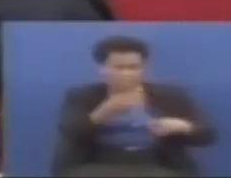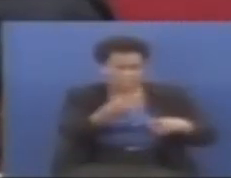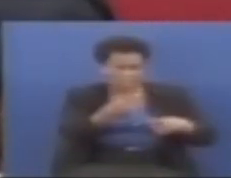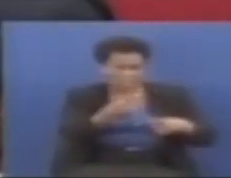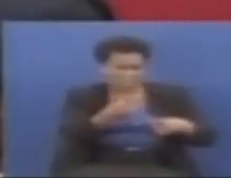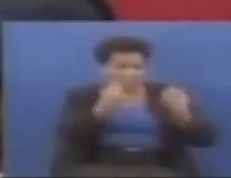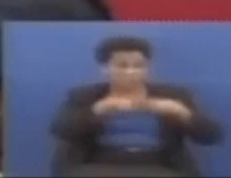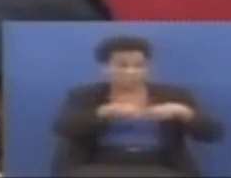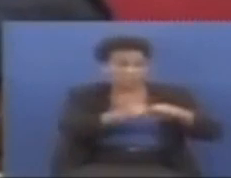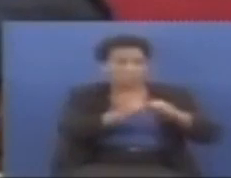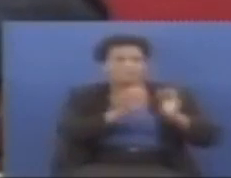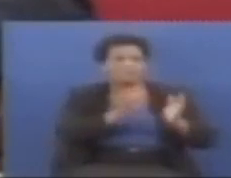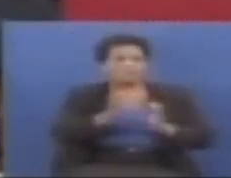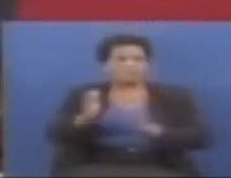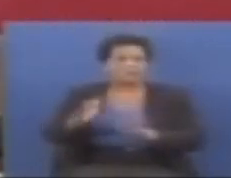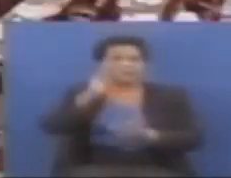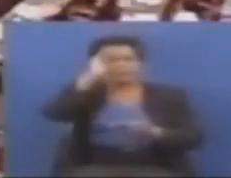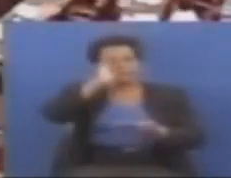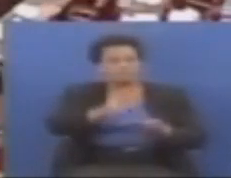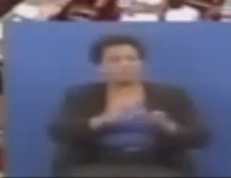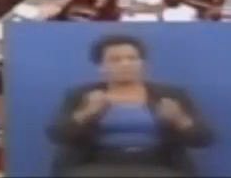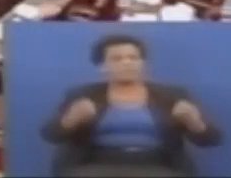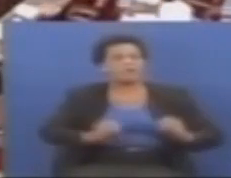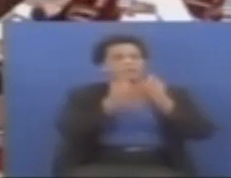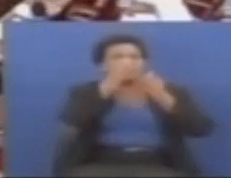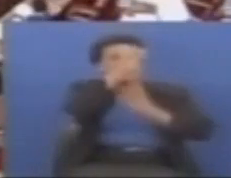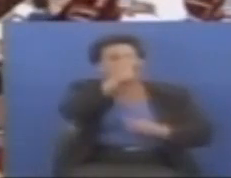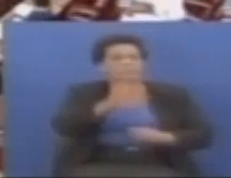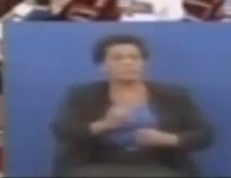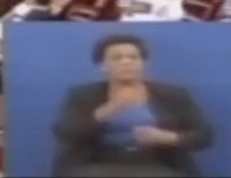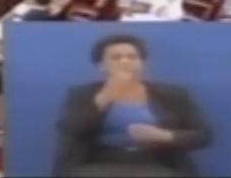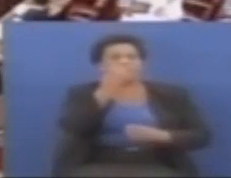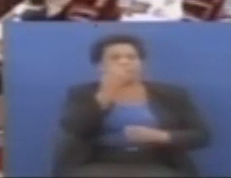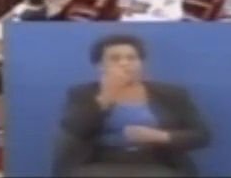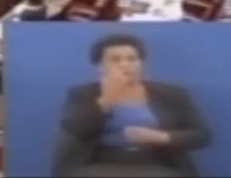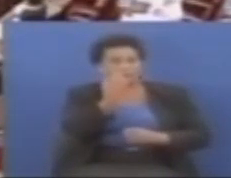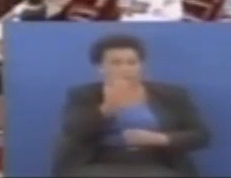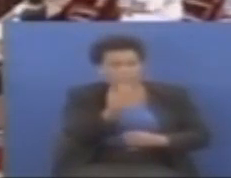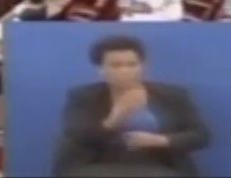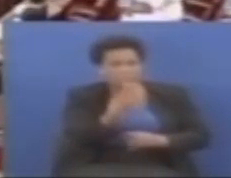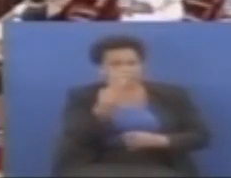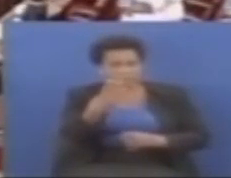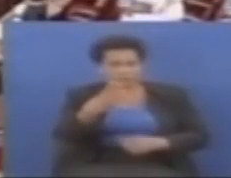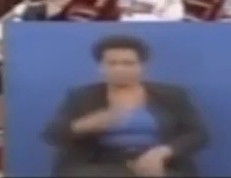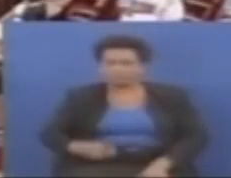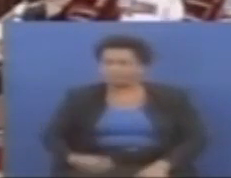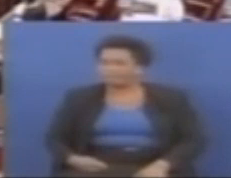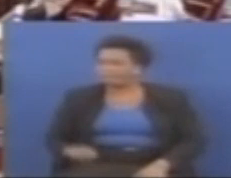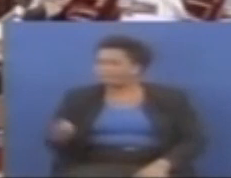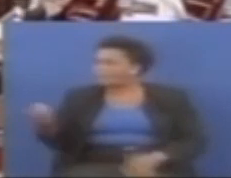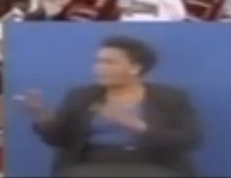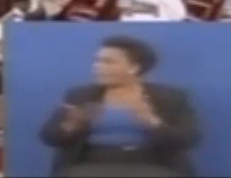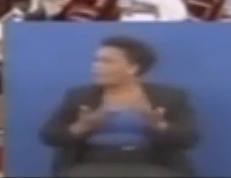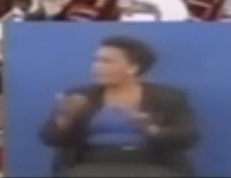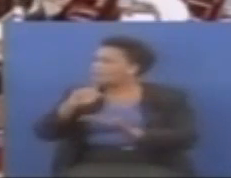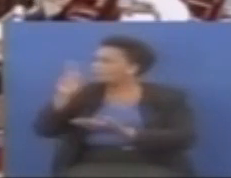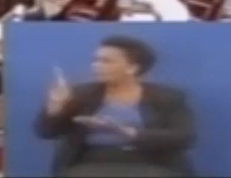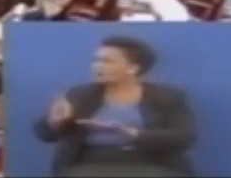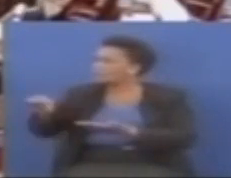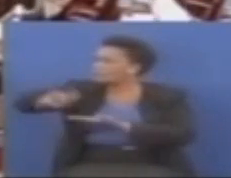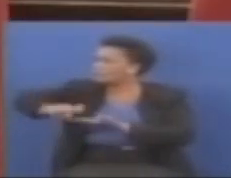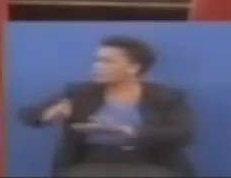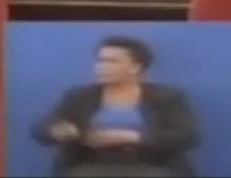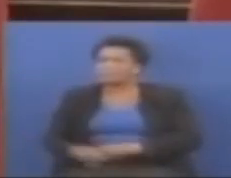Je, serikali imejipanga vipi kukabiliana na ajali hizo? Swali hilo limeelekezwa Wizara ya Mambo ya